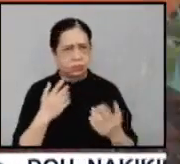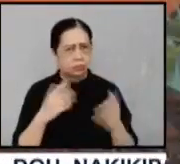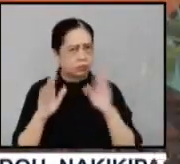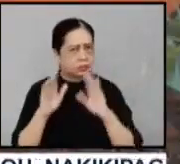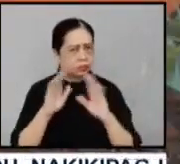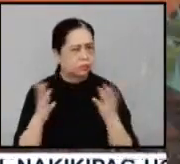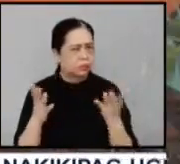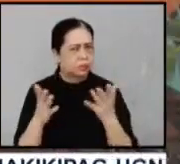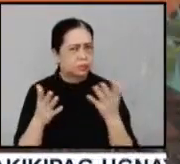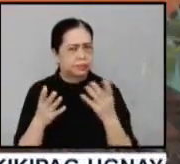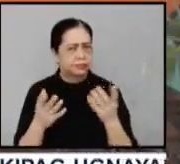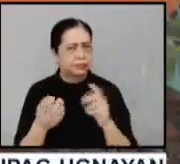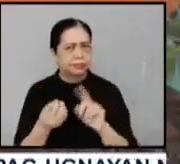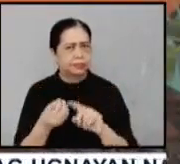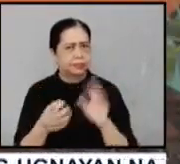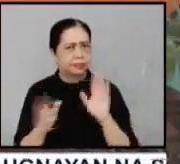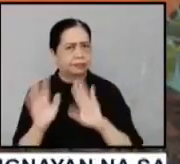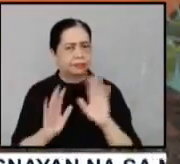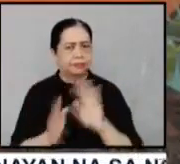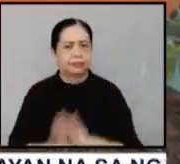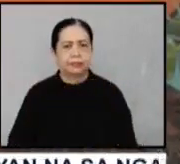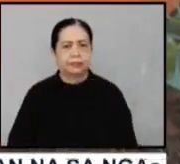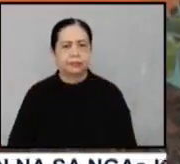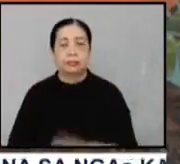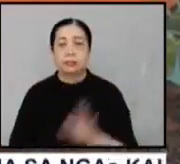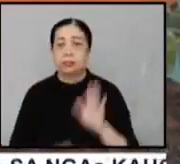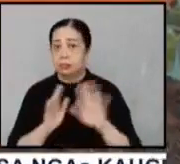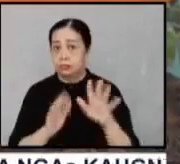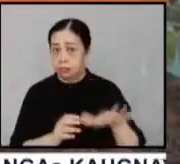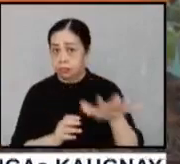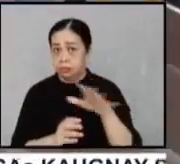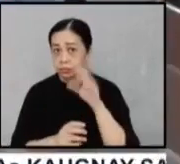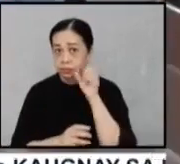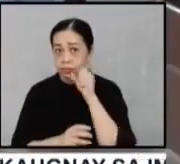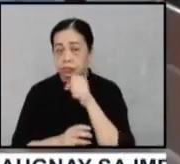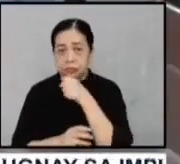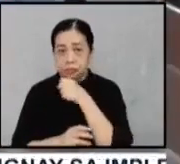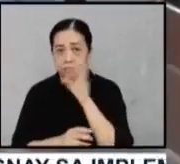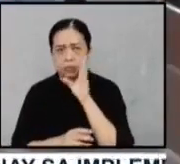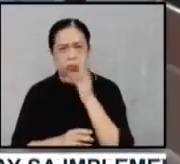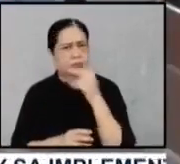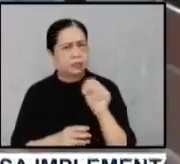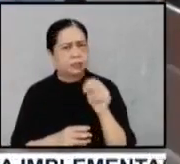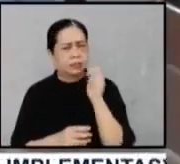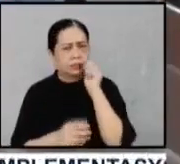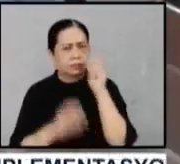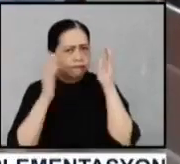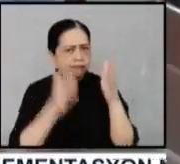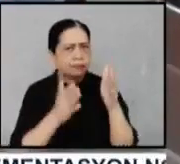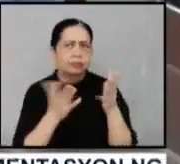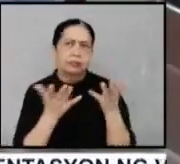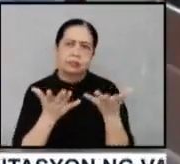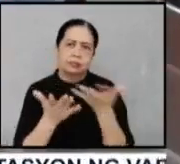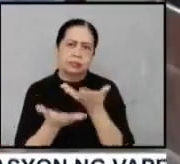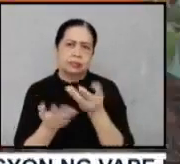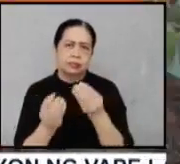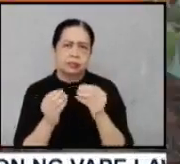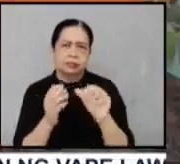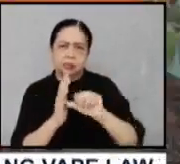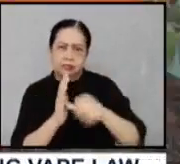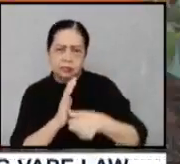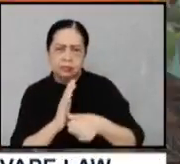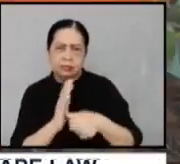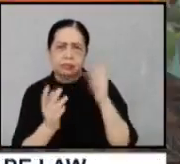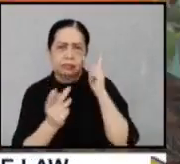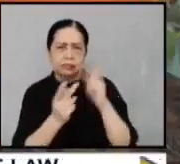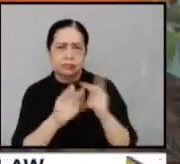more. Mga naging problema opo, nila. Opo, so far. Paano, bakit po kailangan puro pag, kumaga, yung pinakalayunin is